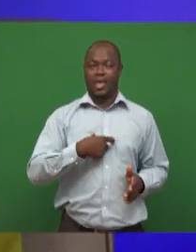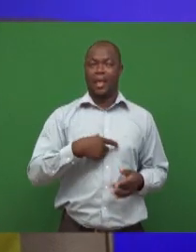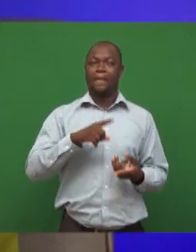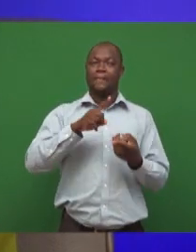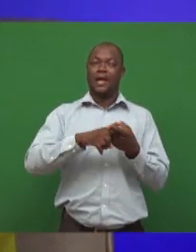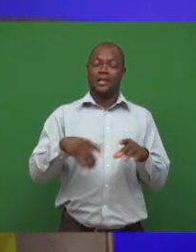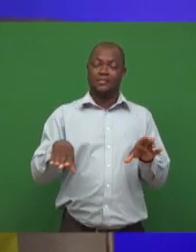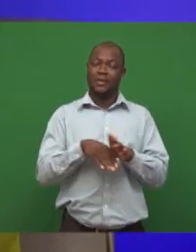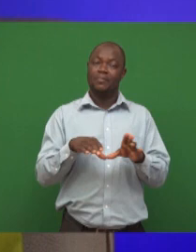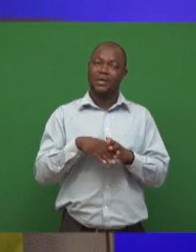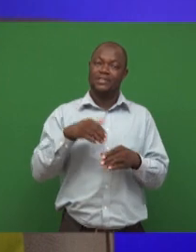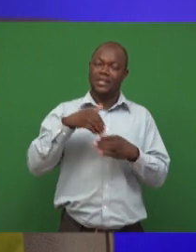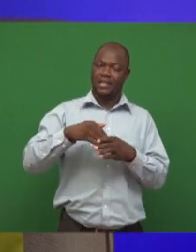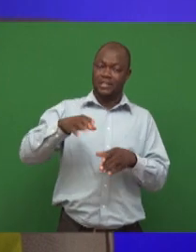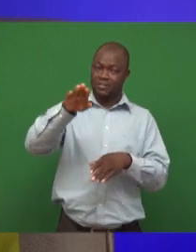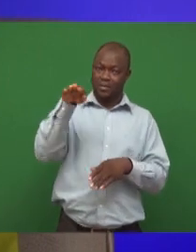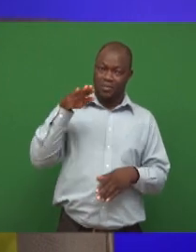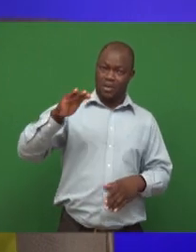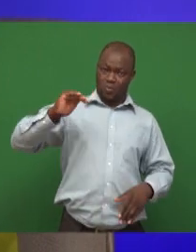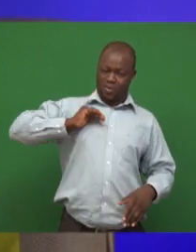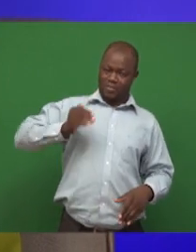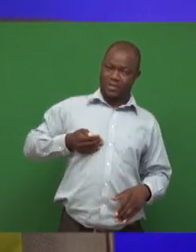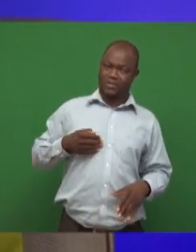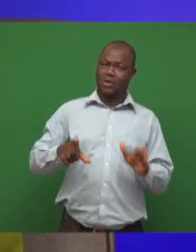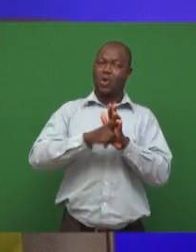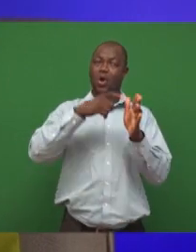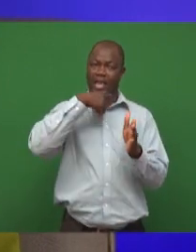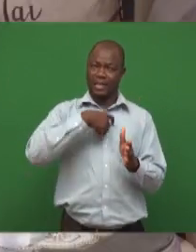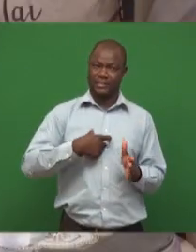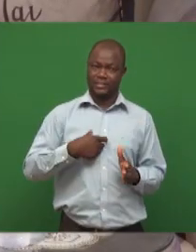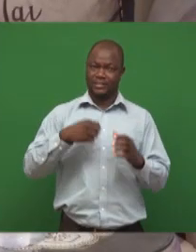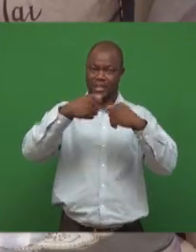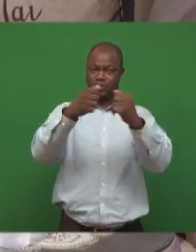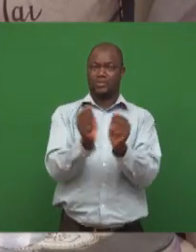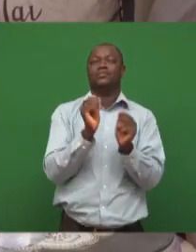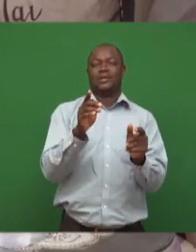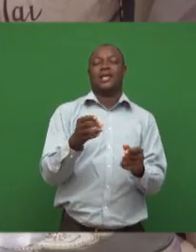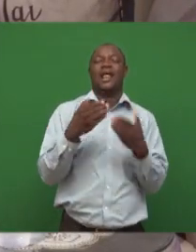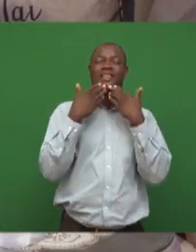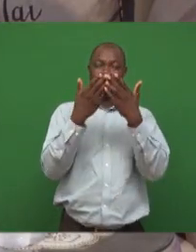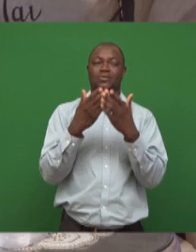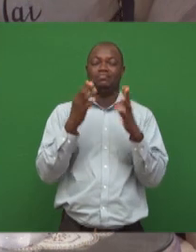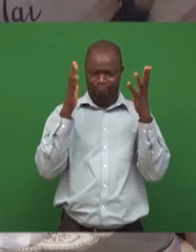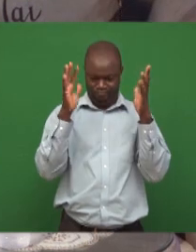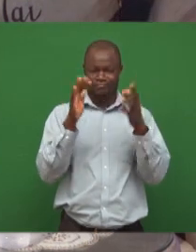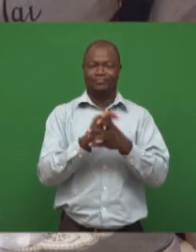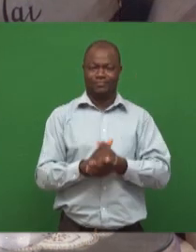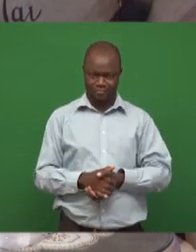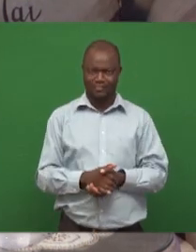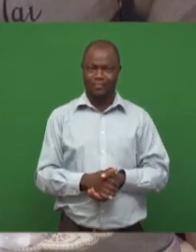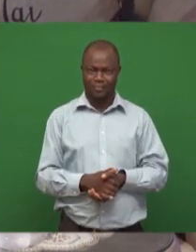yesangano remagweta echidzimai rinonzi Zimbabwe Women Lawyers Association Zwala. Tinokutendai nonge muri pano.